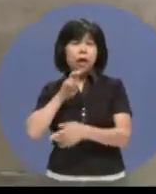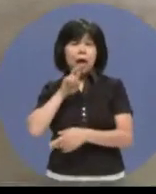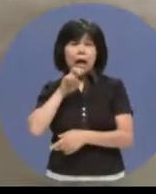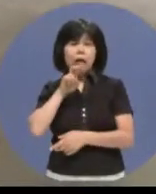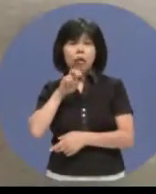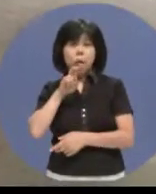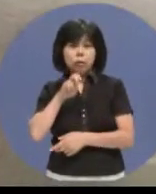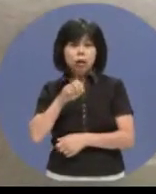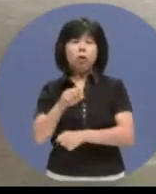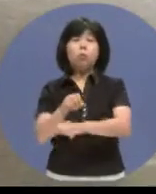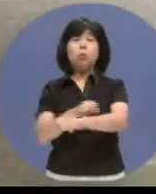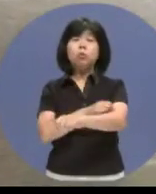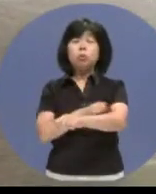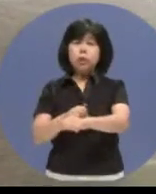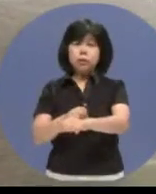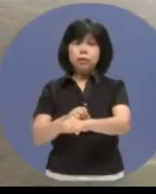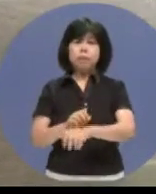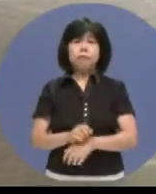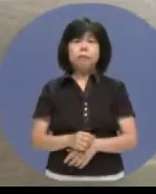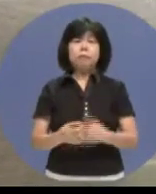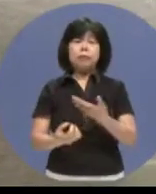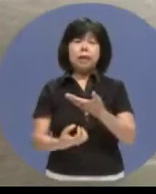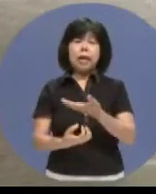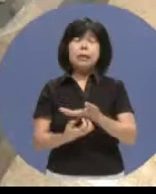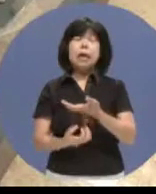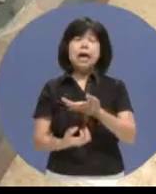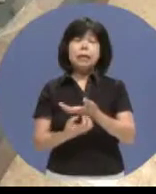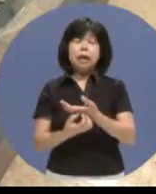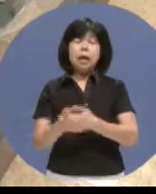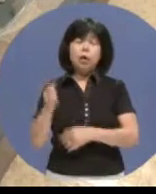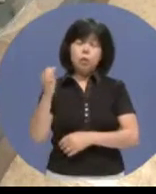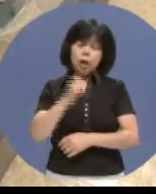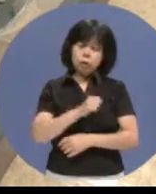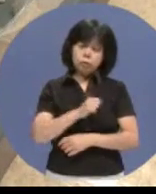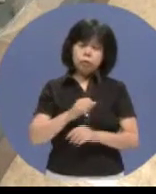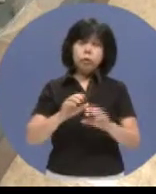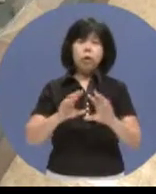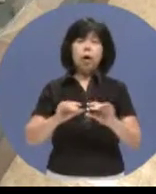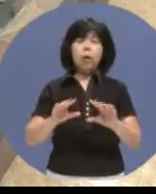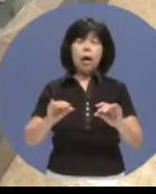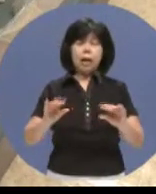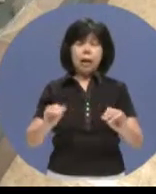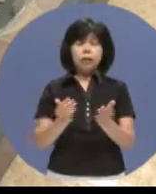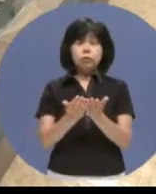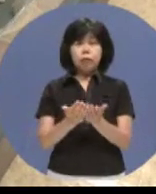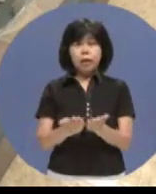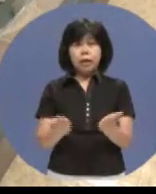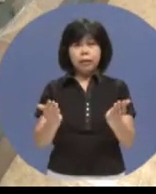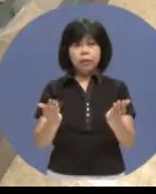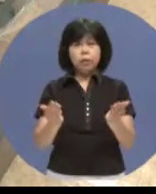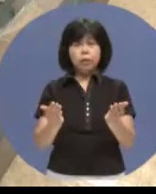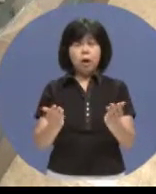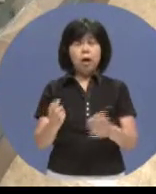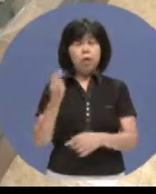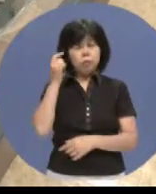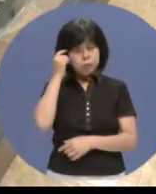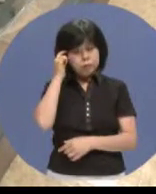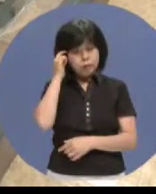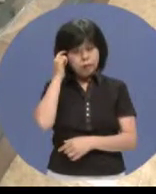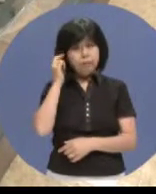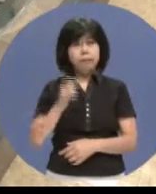で、このことから焼き上がりが悪く柔らかい須恵器であったということが推測できるそう